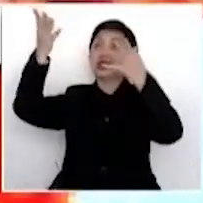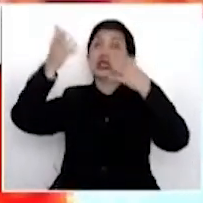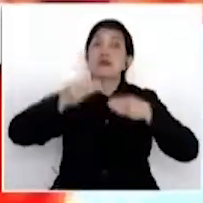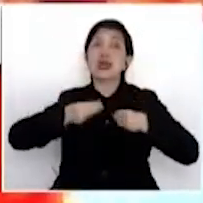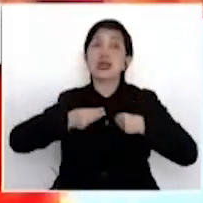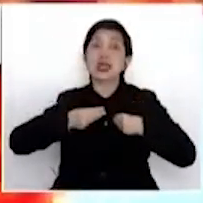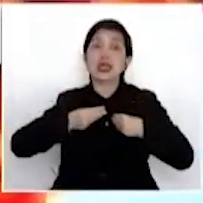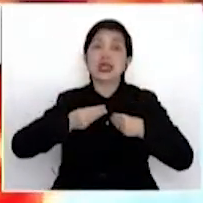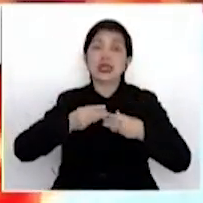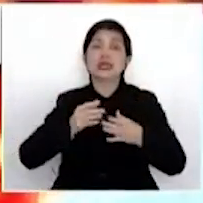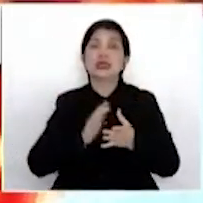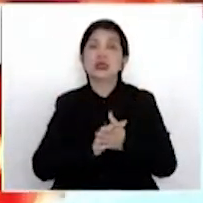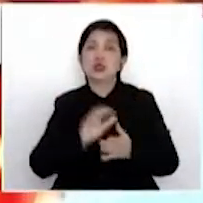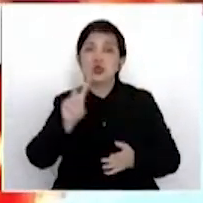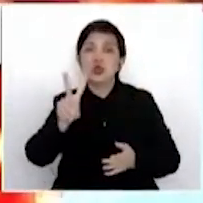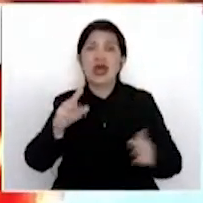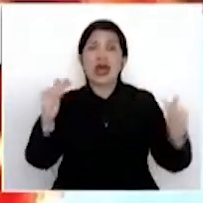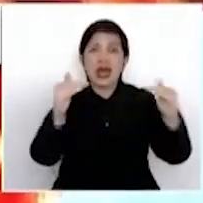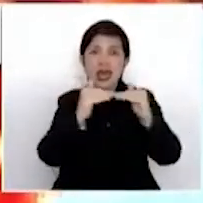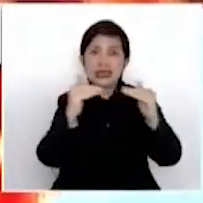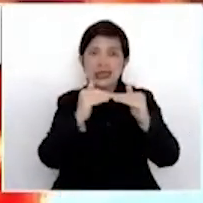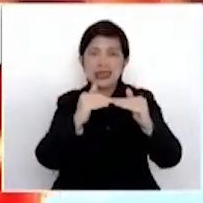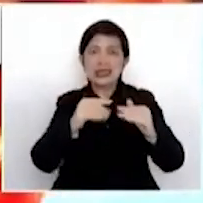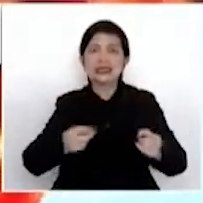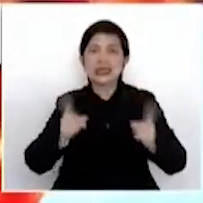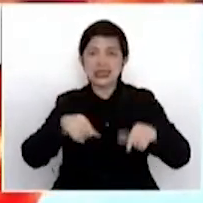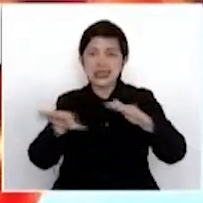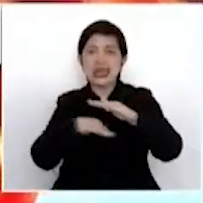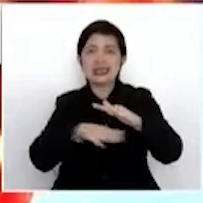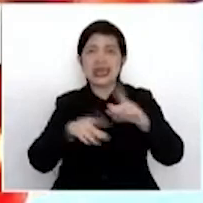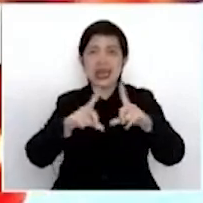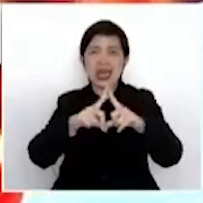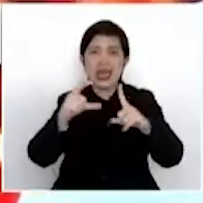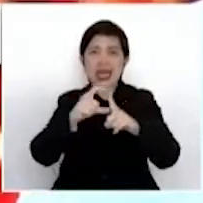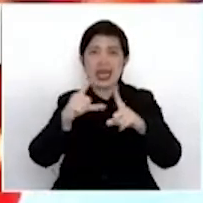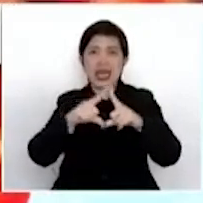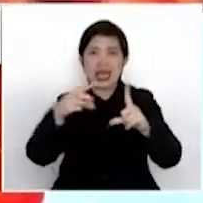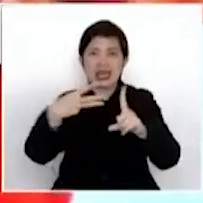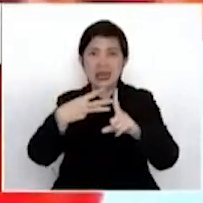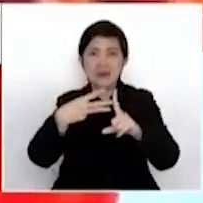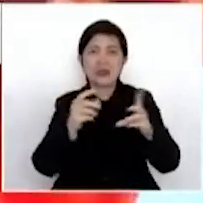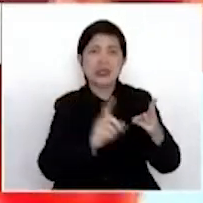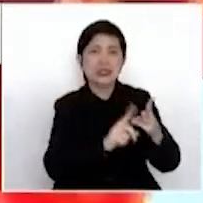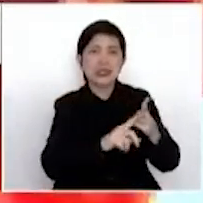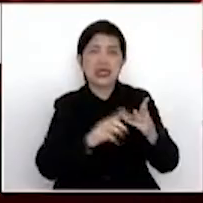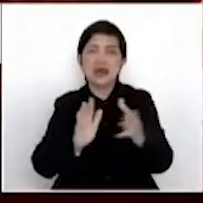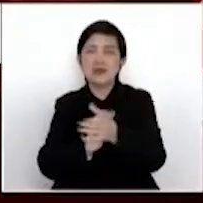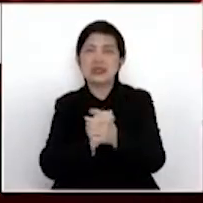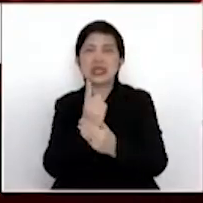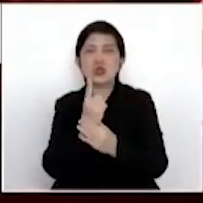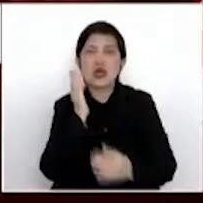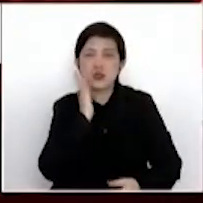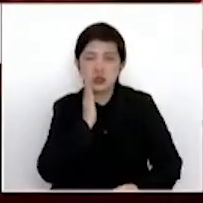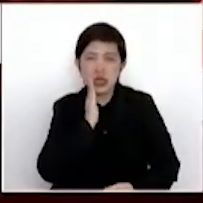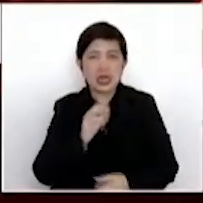ciptaan tuhan yang kedua adil harus menjadi pondasi daripada adab Tiga Persatuan mudah akan terwujud